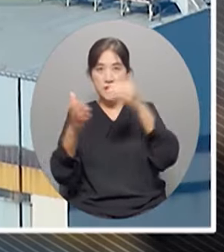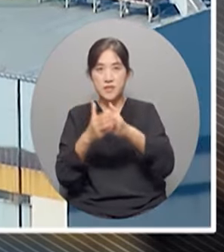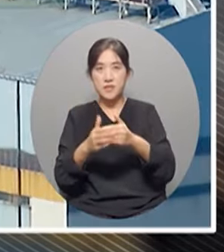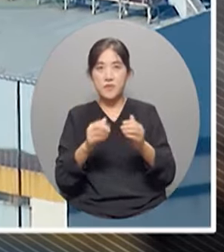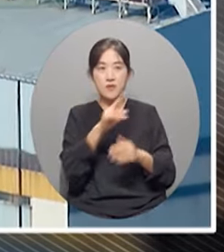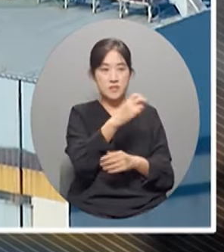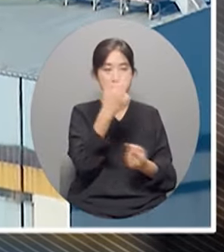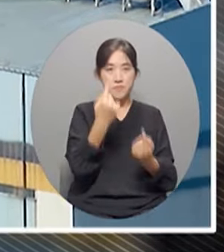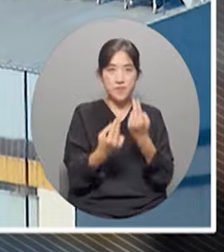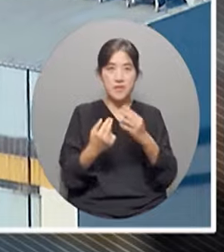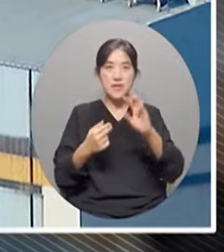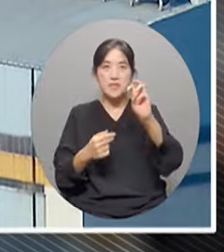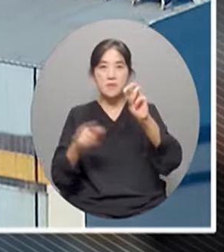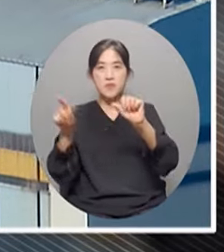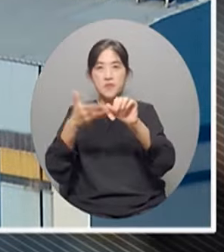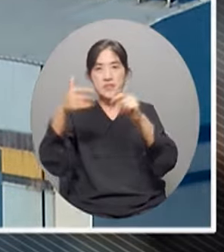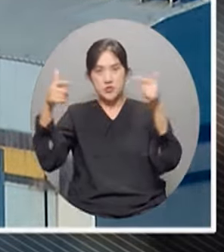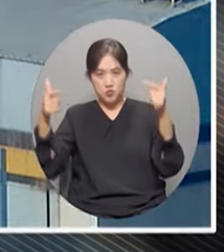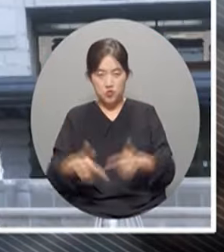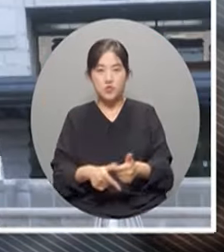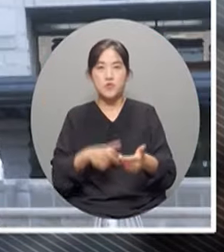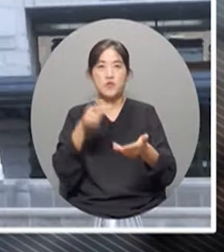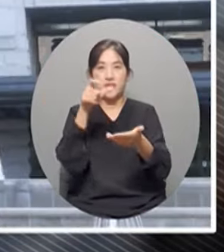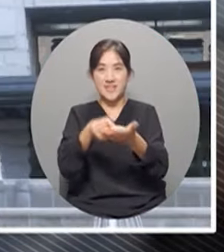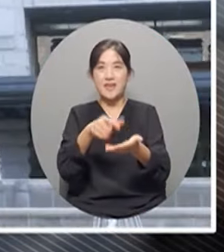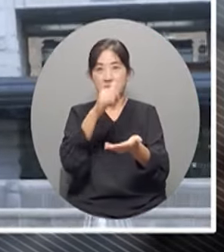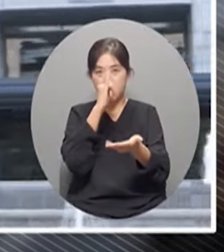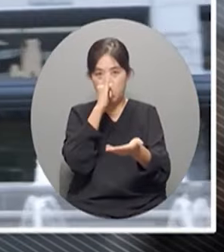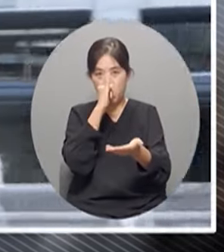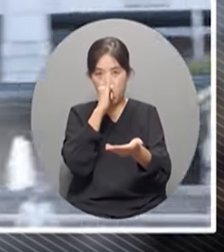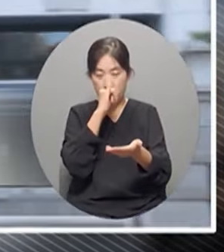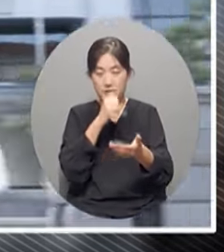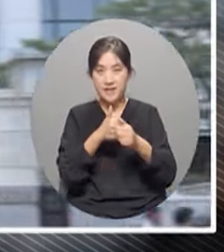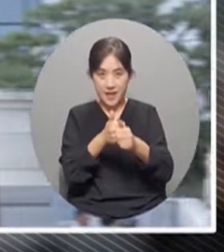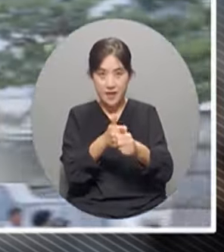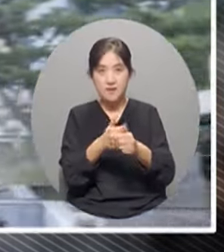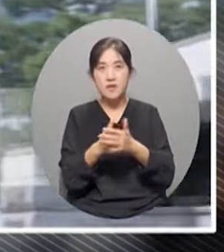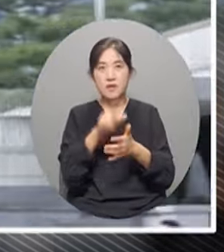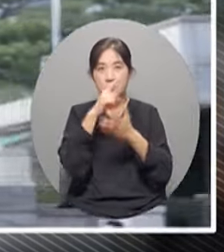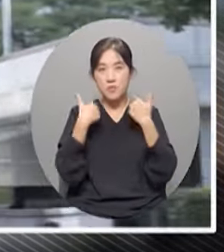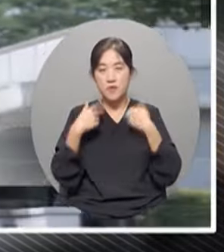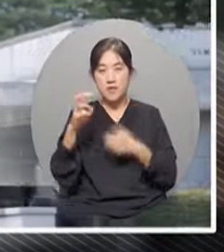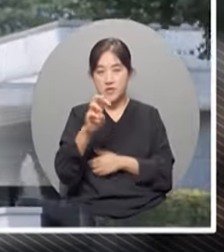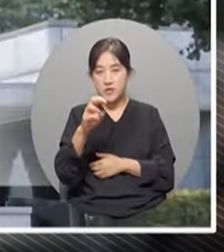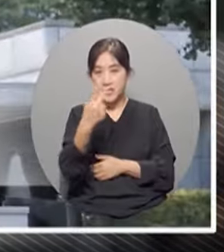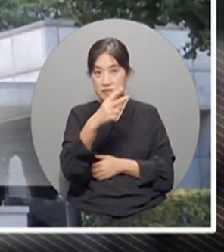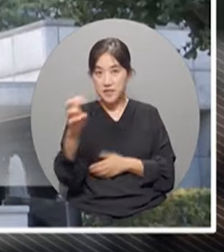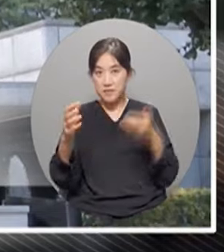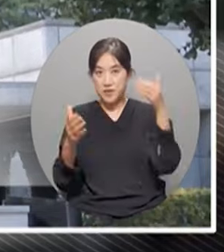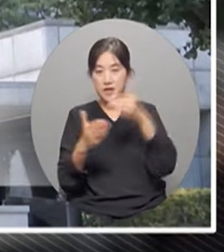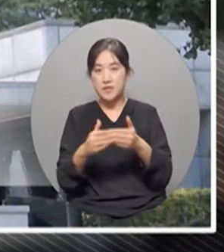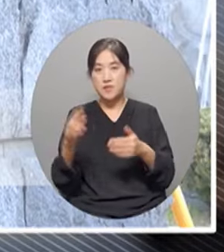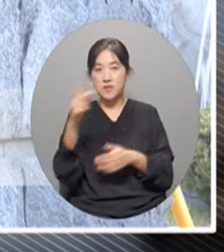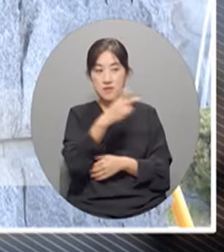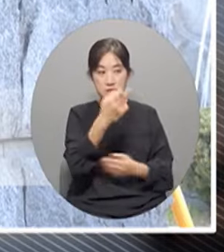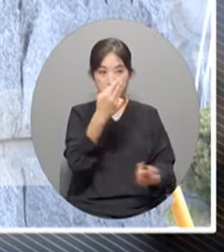대비 35% 이상 줄이도록 명시하고 있습니다. 이 조항에 따라 정부는 2030년까지 2018년